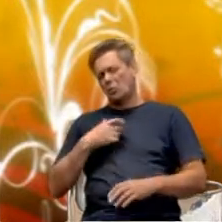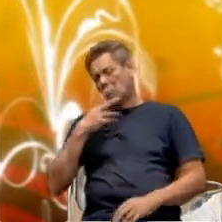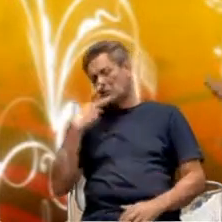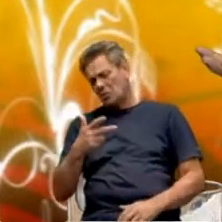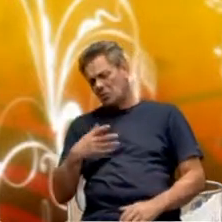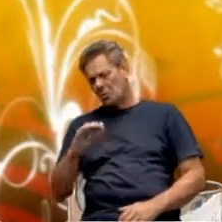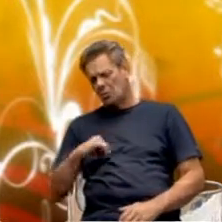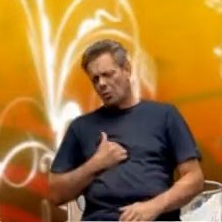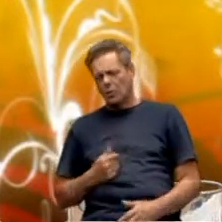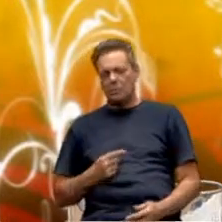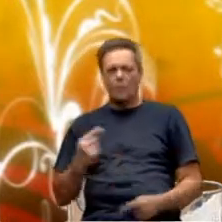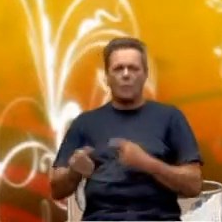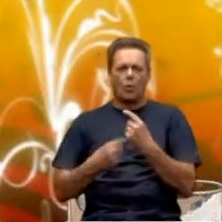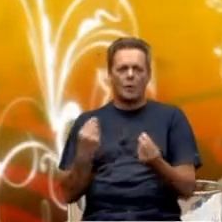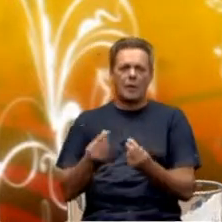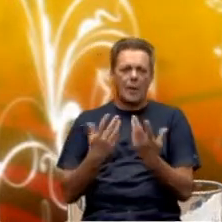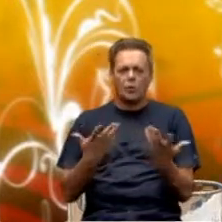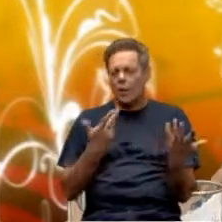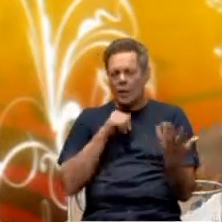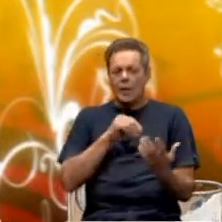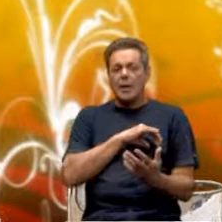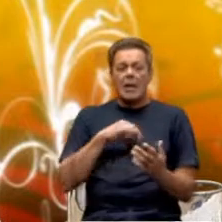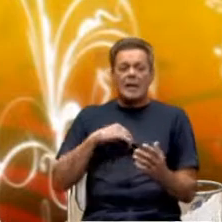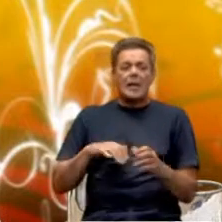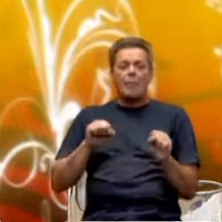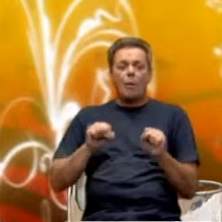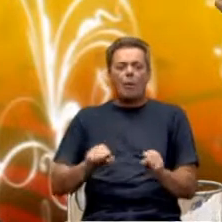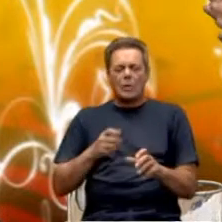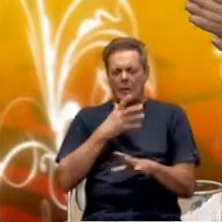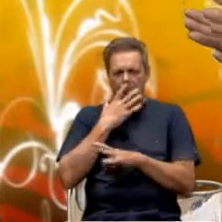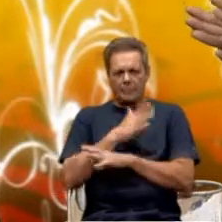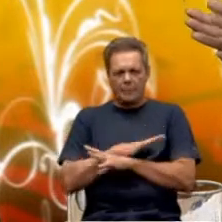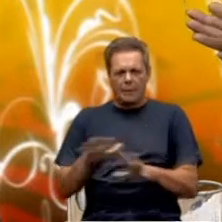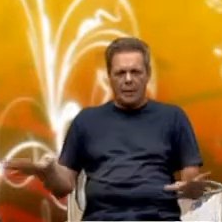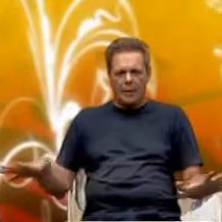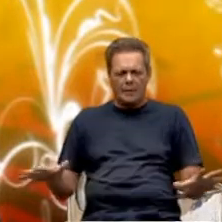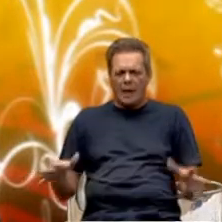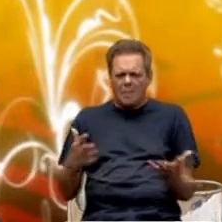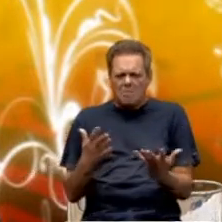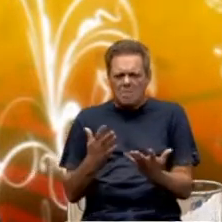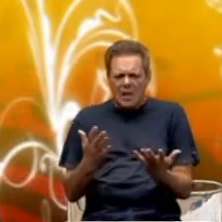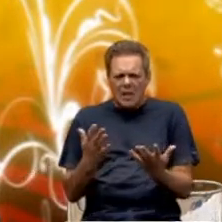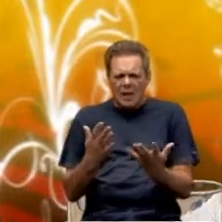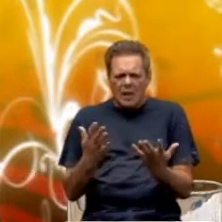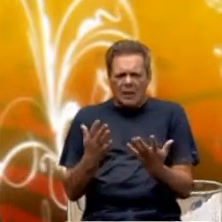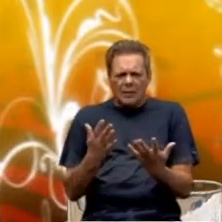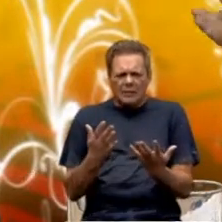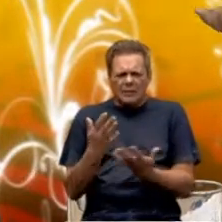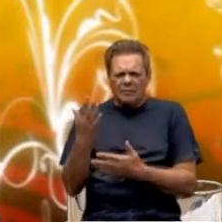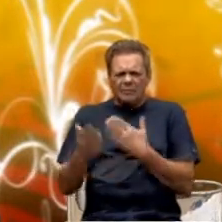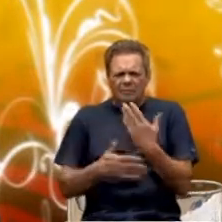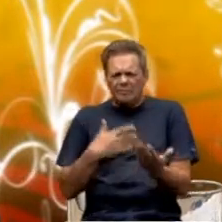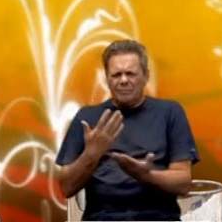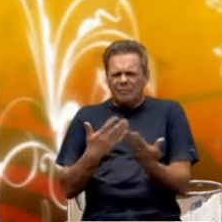40. desi mu se nešto i samopouzdanje nestane. Kako je bila koncipirana, hoćemo Ivono te